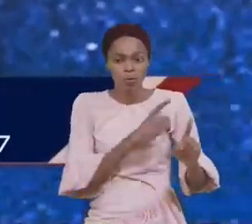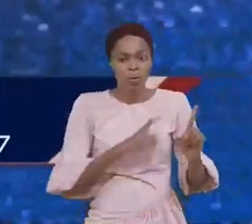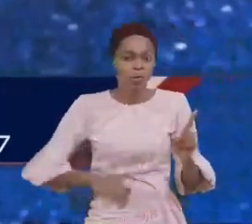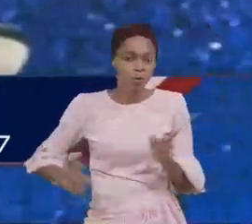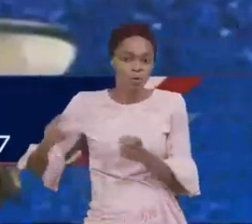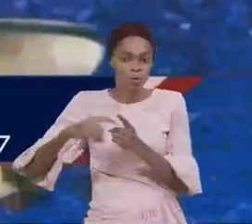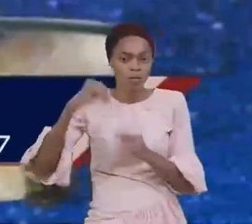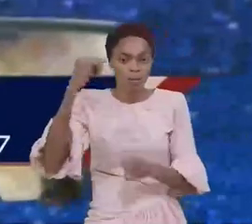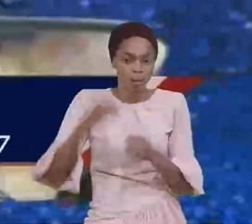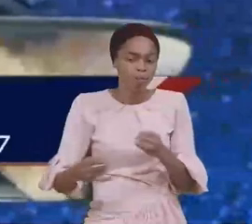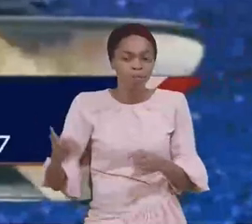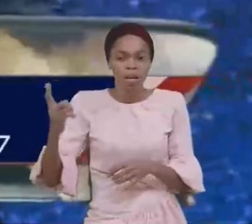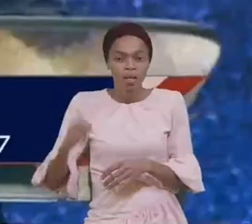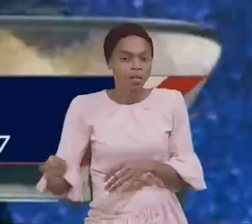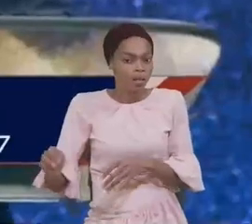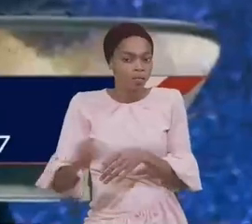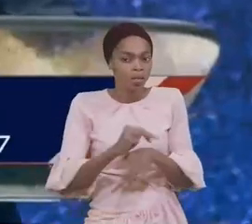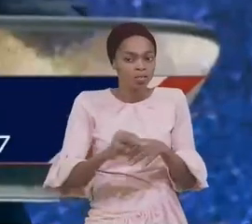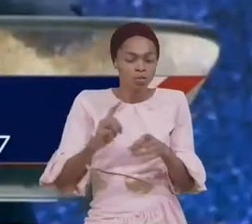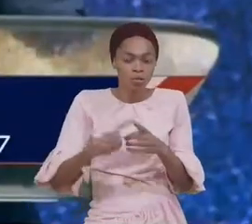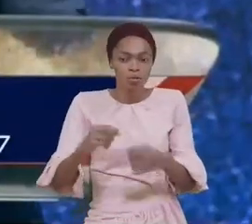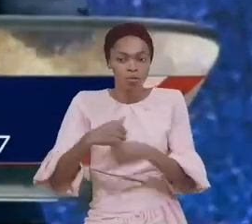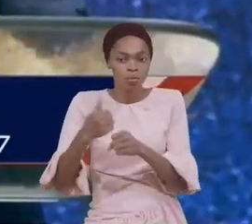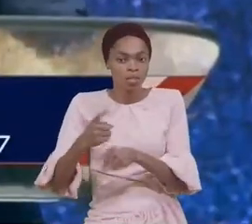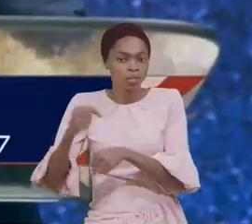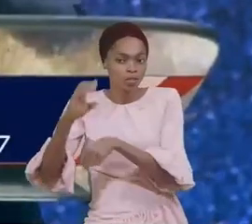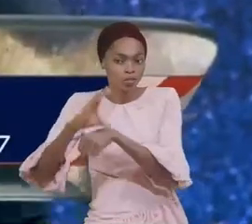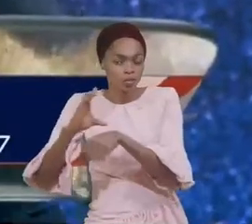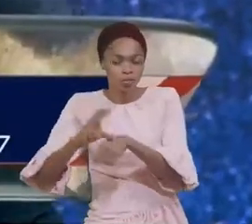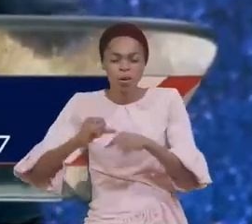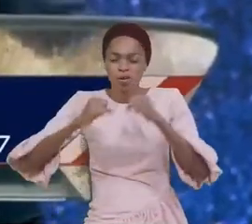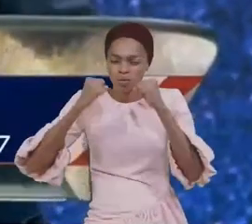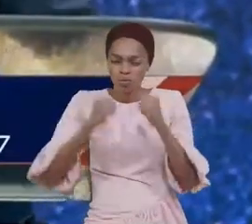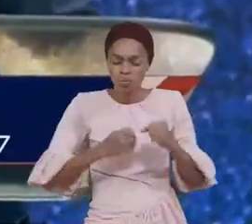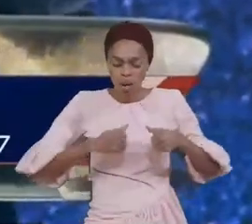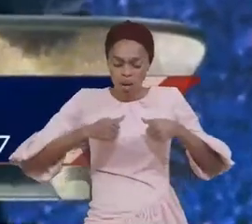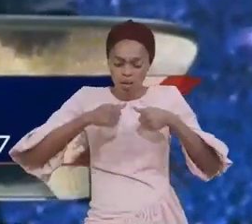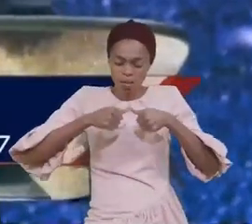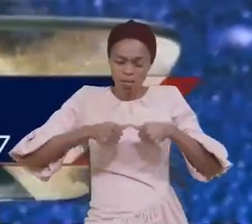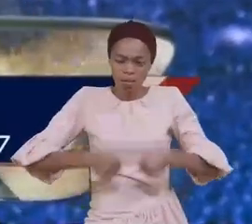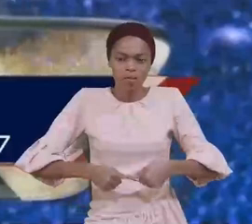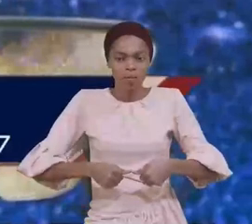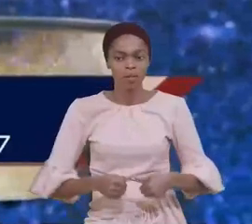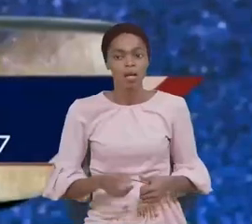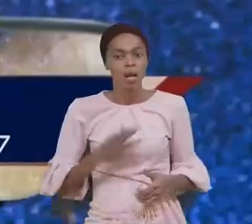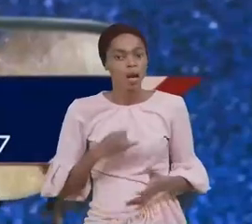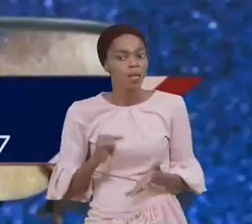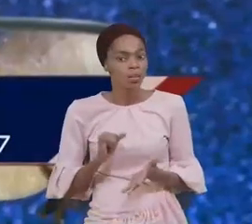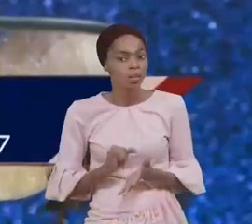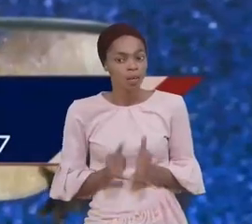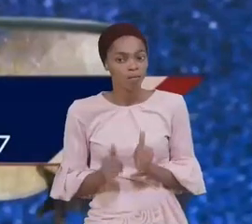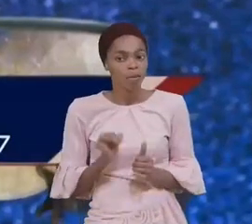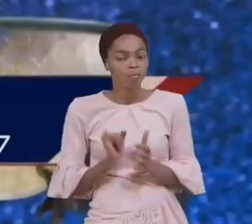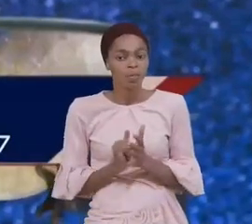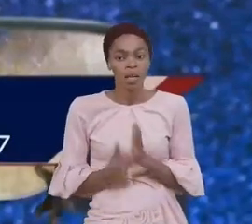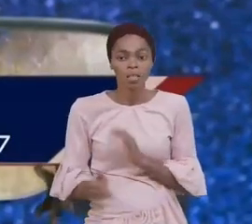bout, le ministère pour fortifier l'Église, rendre l'Église forte et stable. Et c'est le ministère que nous